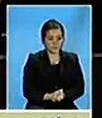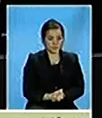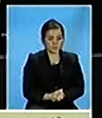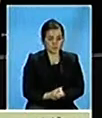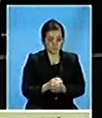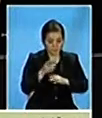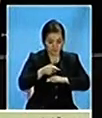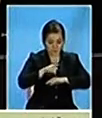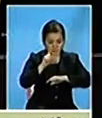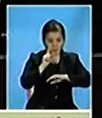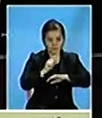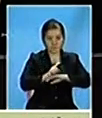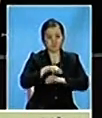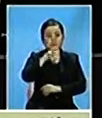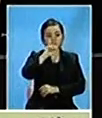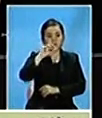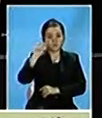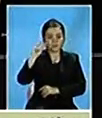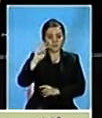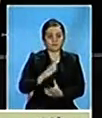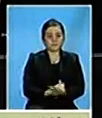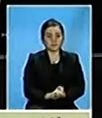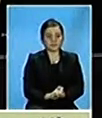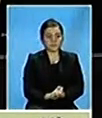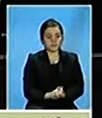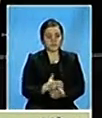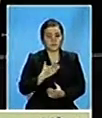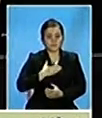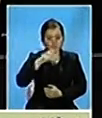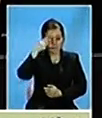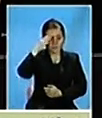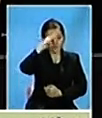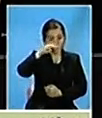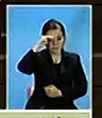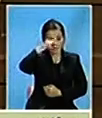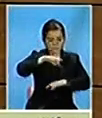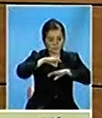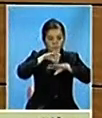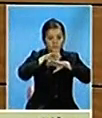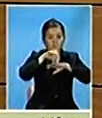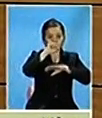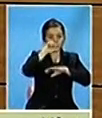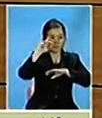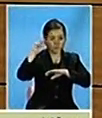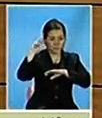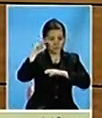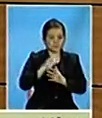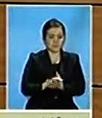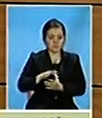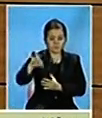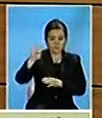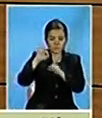กราบเรียนท่านประธานวุฒิสภาที่เคารพผมนายมนเทียนบุญตันสมาชิกวุฒิสภาจากการสรรหาภาคอื่น